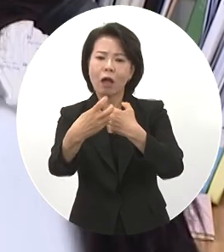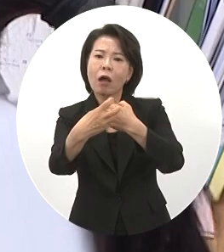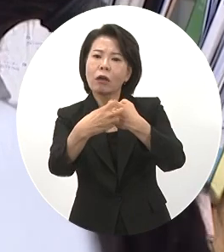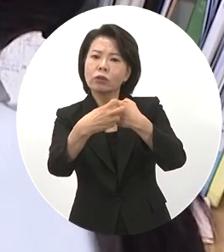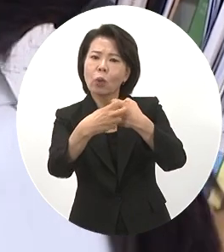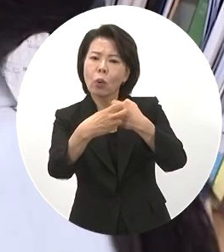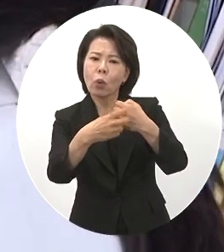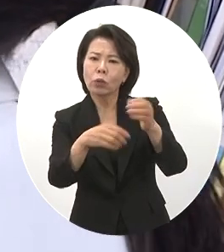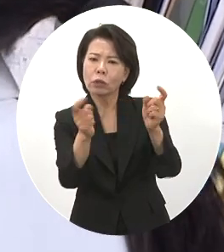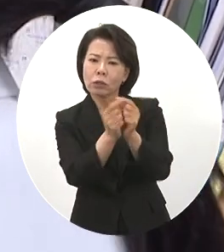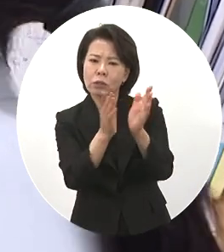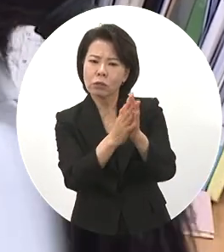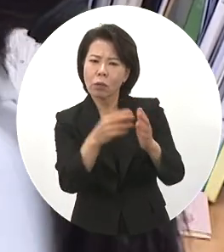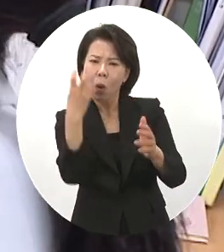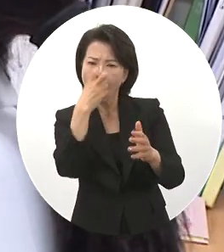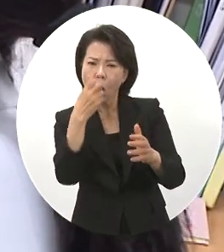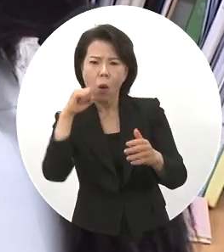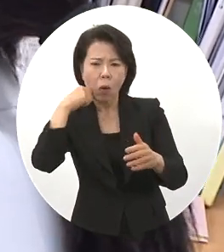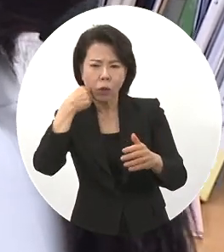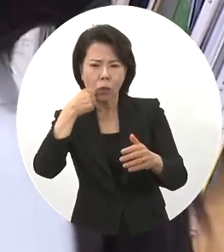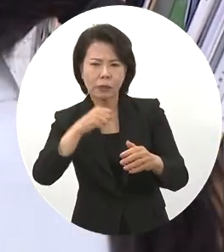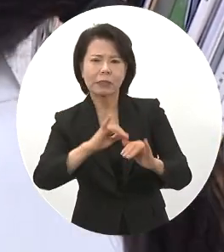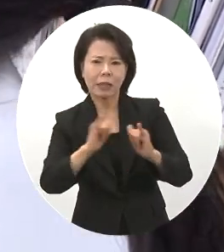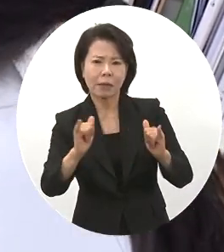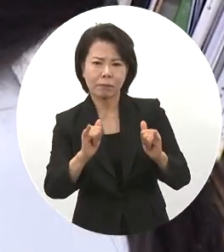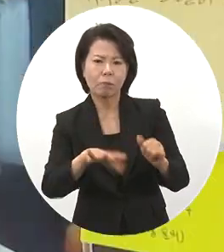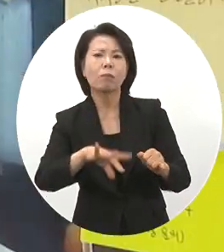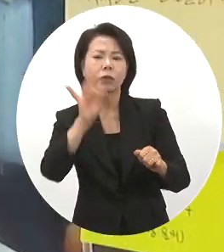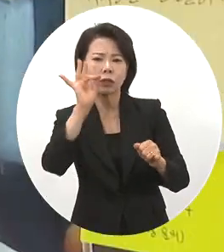의료 접근성이 낮은 계층을 우선 대상으로 하며